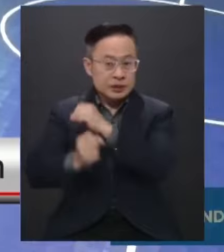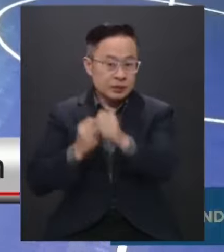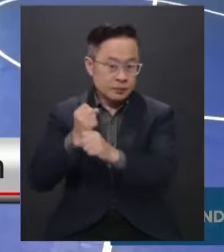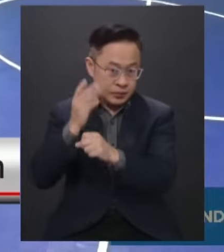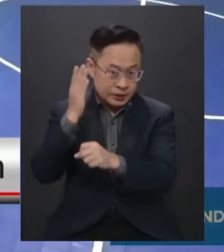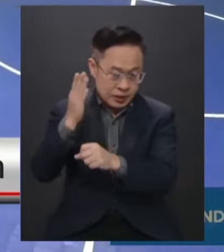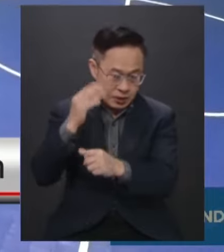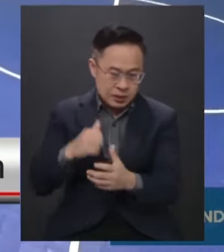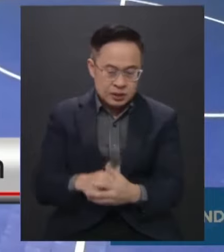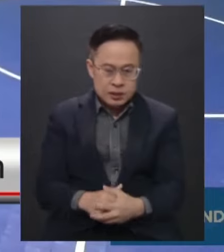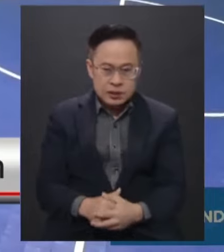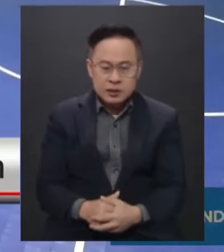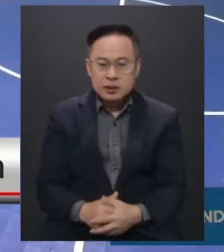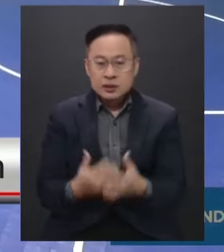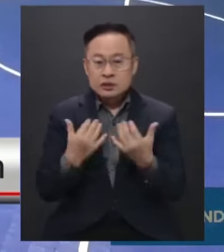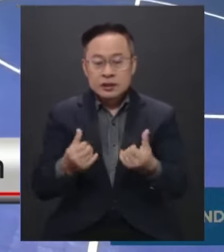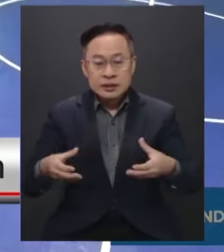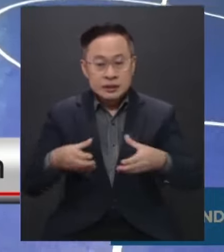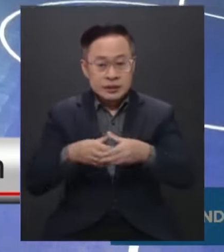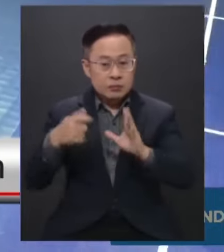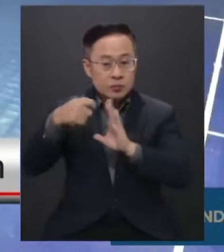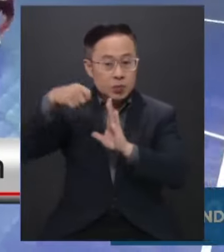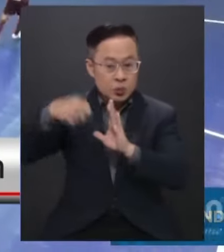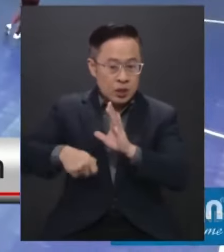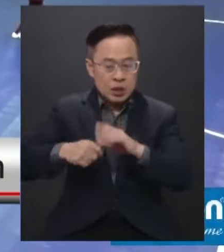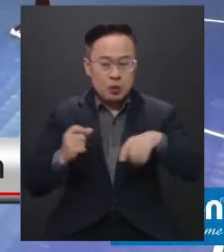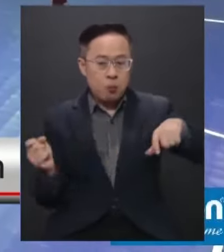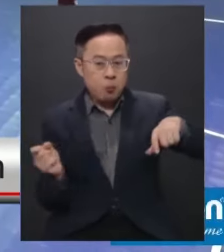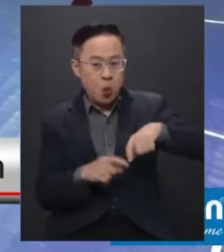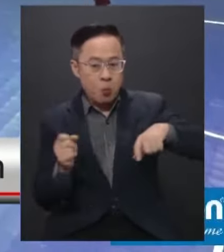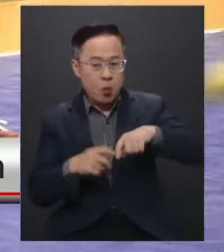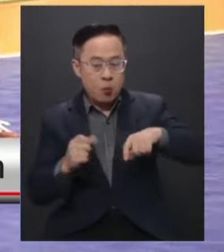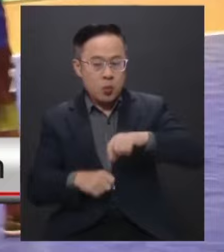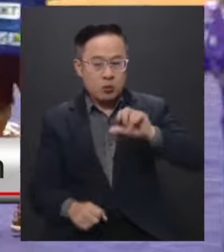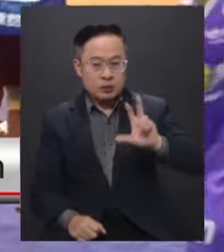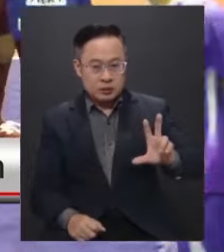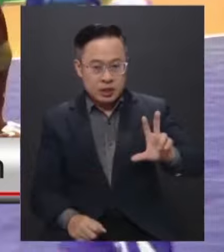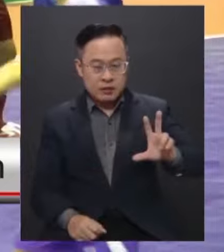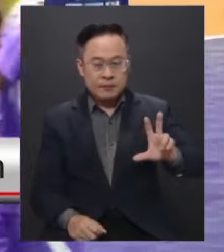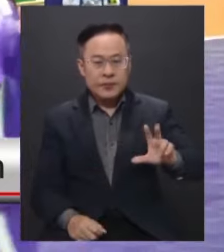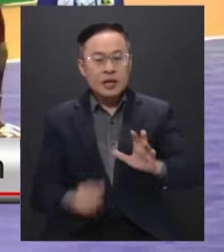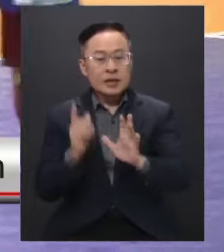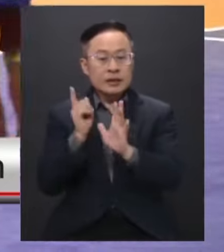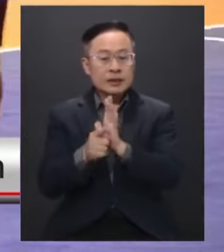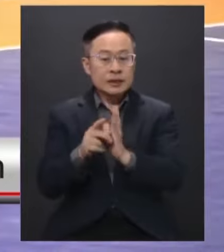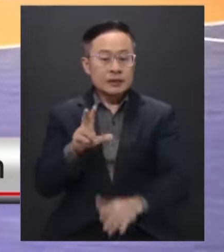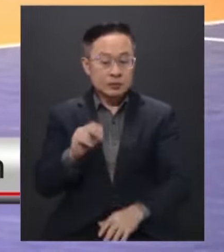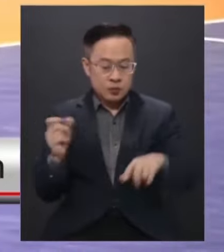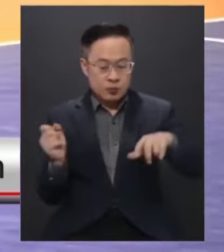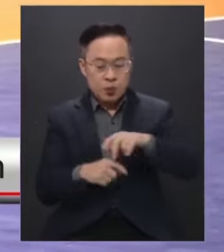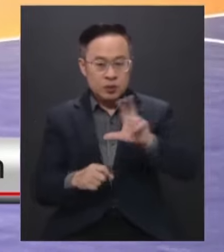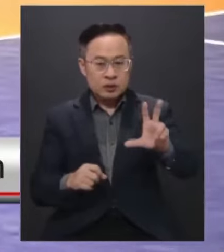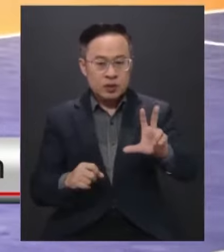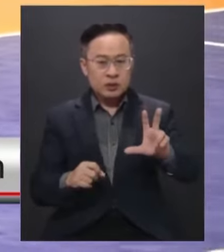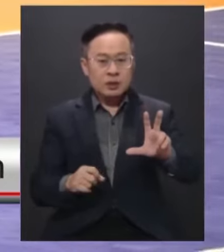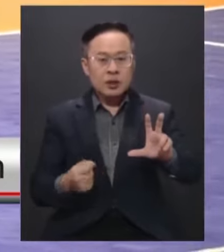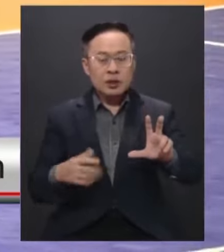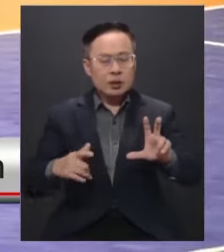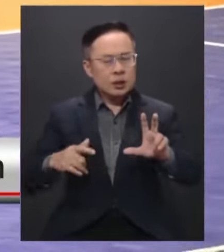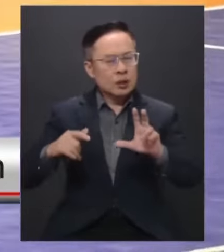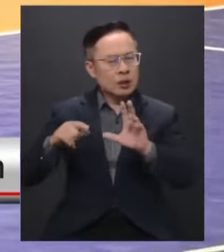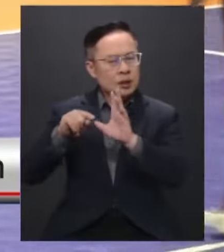เมื่อเจทตักนครราชสีมาค่ะนำอยู่ 3ประตูต่อ 2ในนาทีที่ 30แต่ว่าช่วง 5นาทีสุด